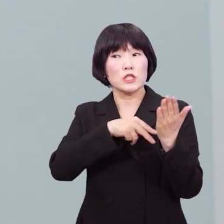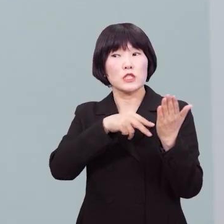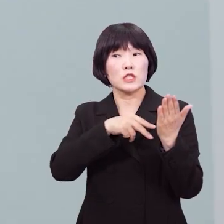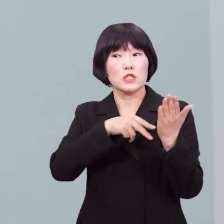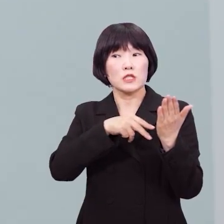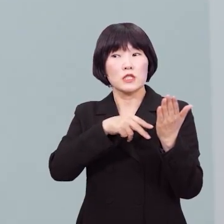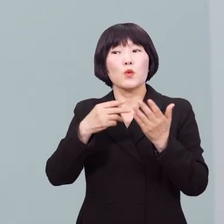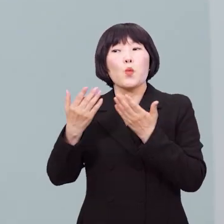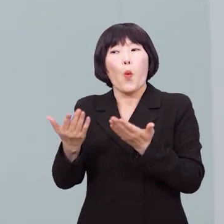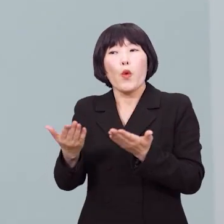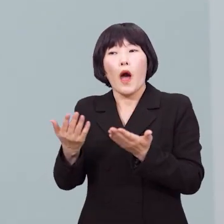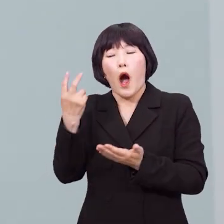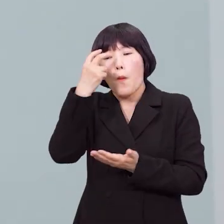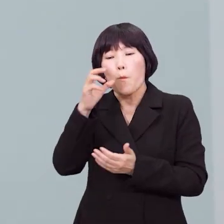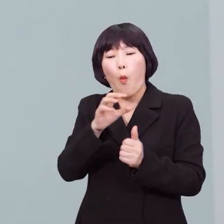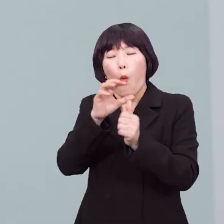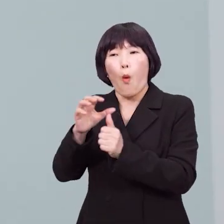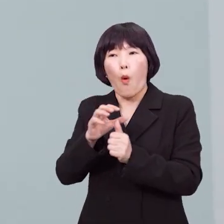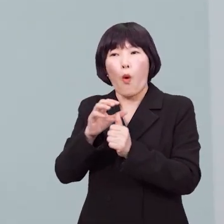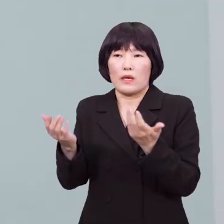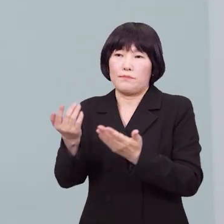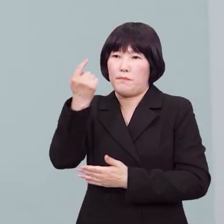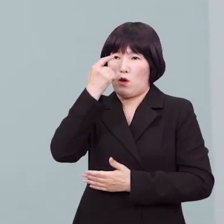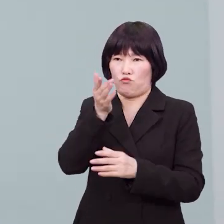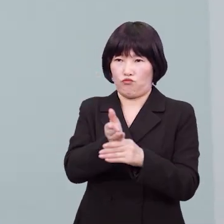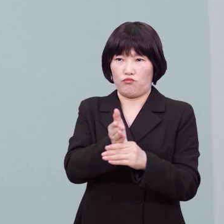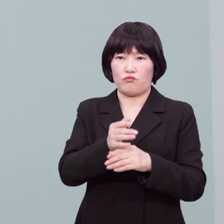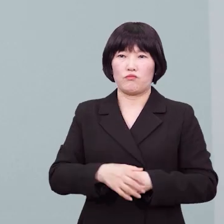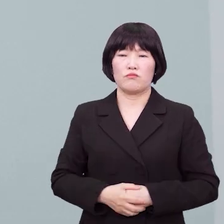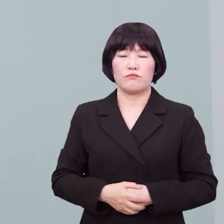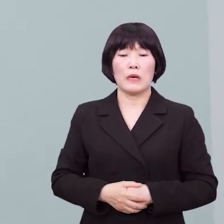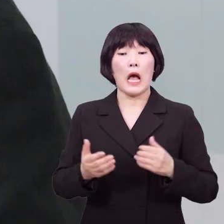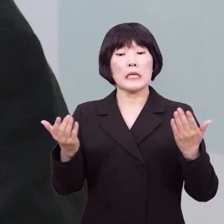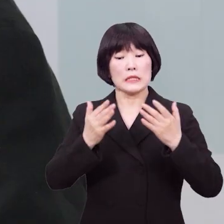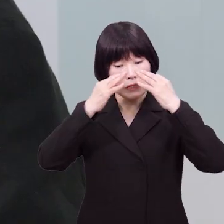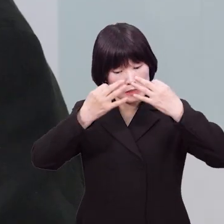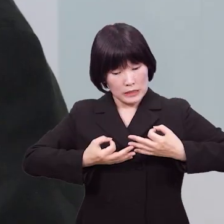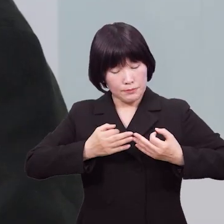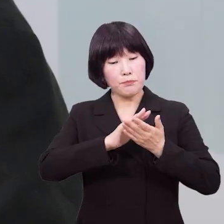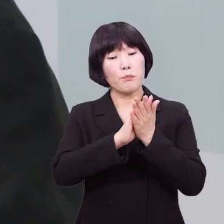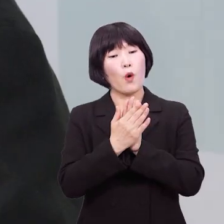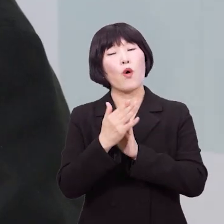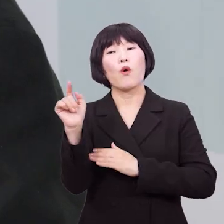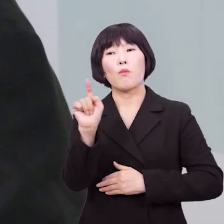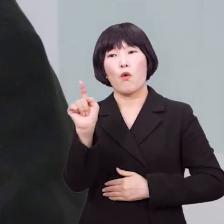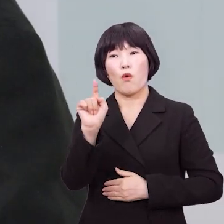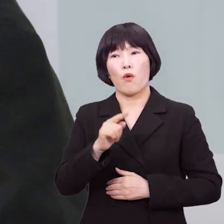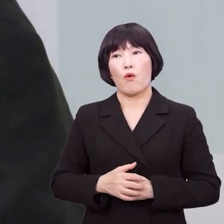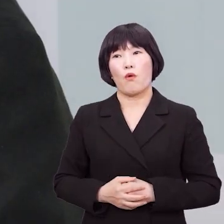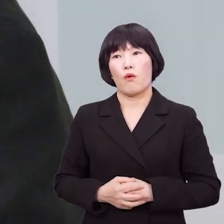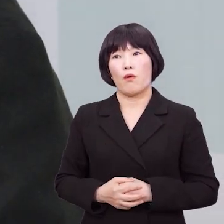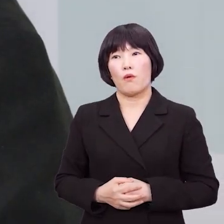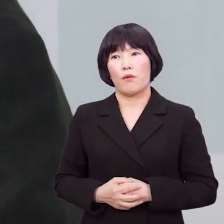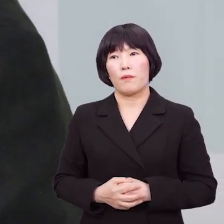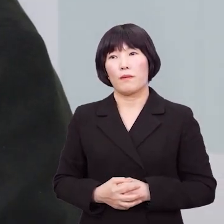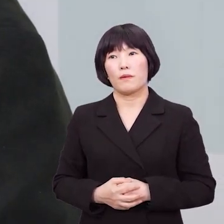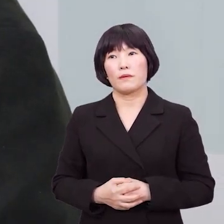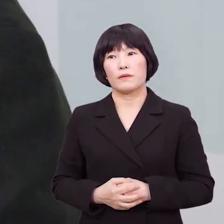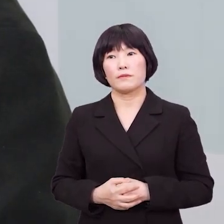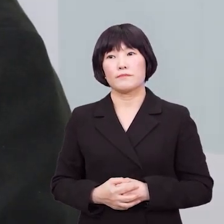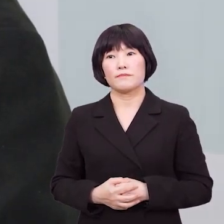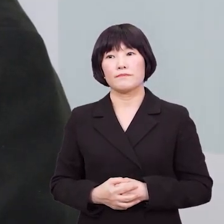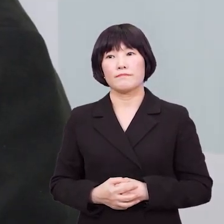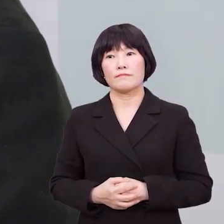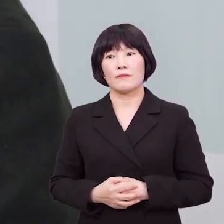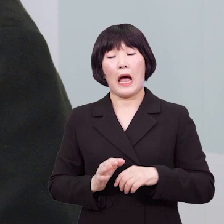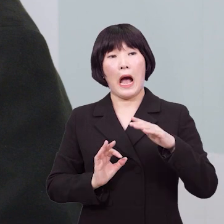일하면서 가장 변화된 부분은 어떤 부분인가요? 아침에 일찍 일어나서 갈 때는